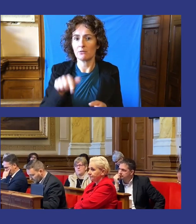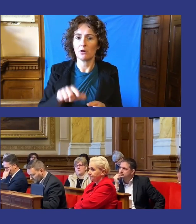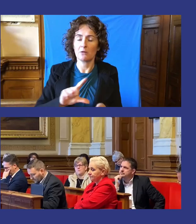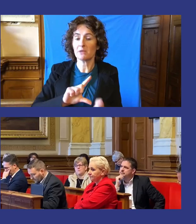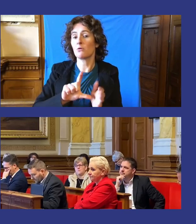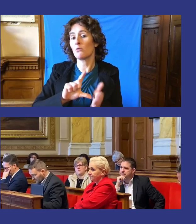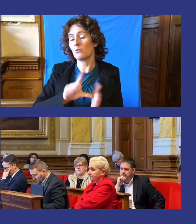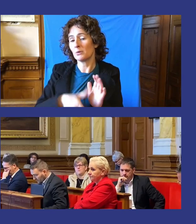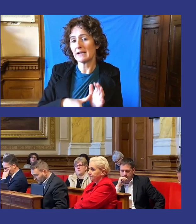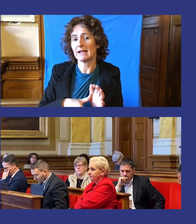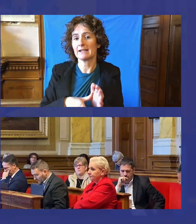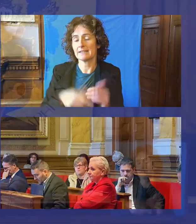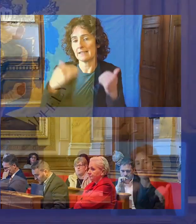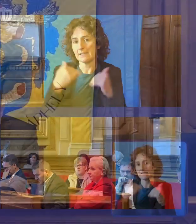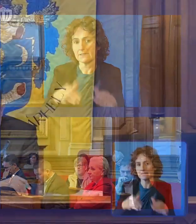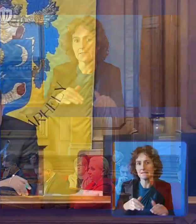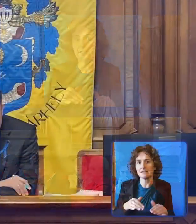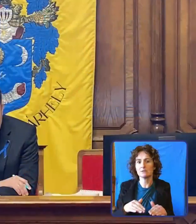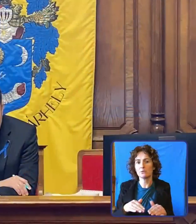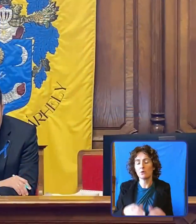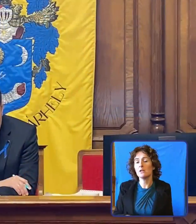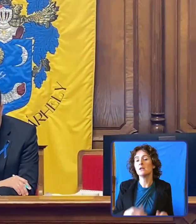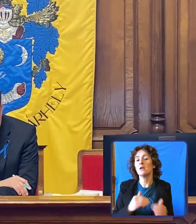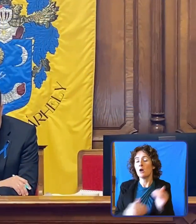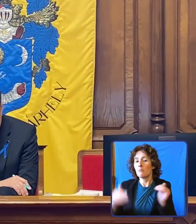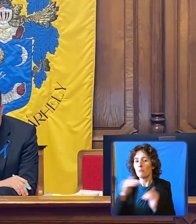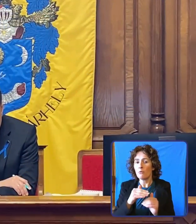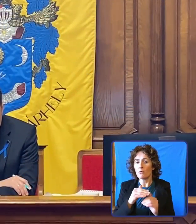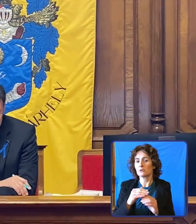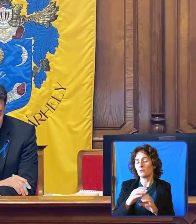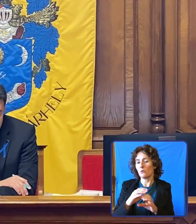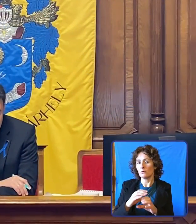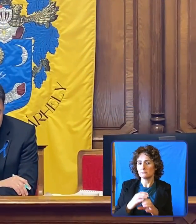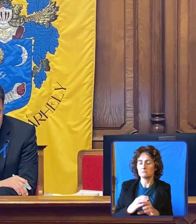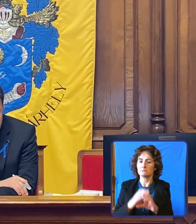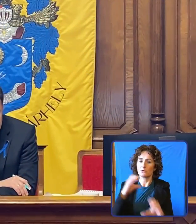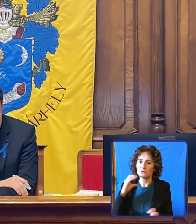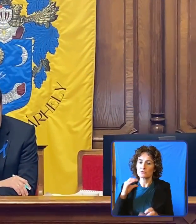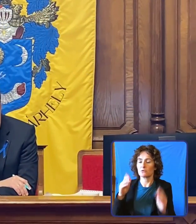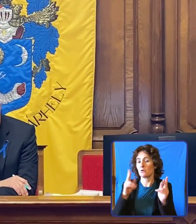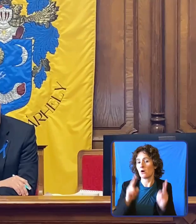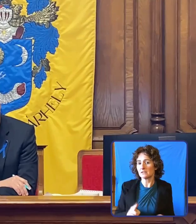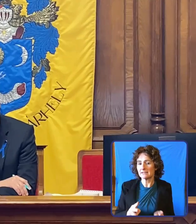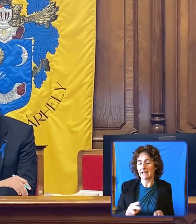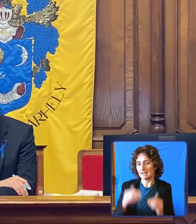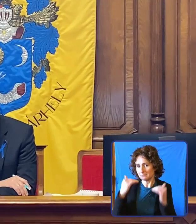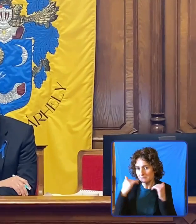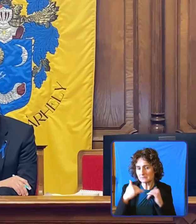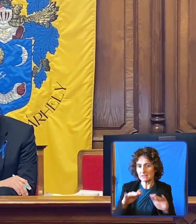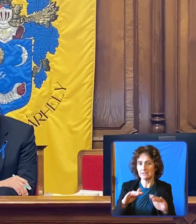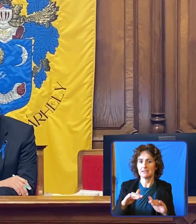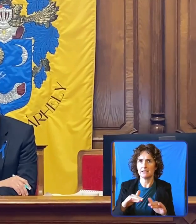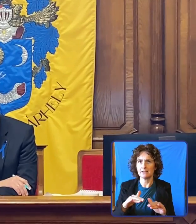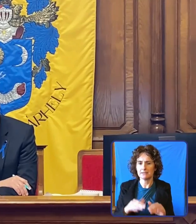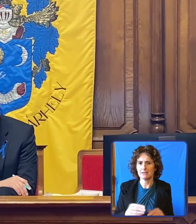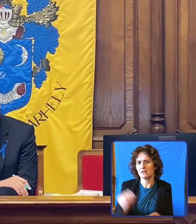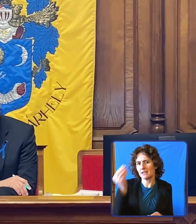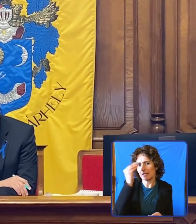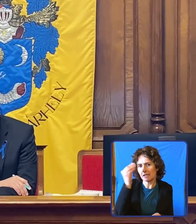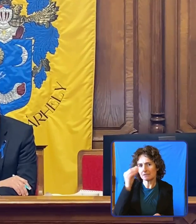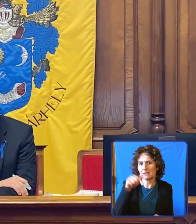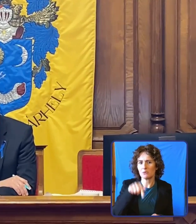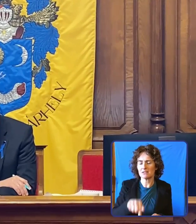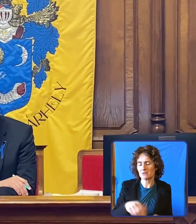vannak, pótlójáratokat kell indítani, nagyobb buszokat kell betenni, mert annyira népszerű, értem én, hogy Lázár Jánosnak és önöknek ez fáj, hogy valamit